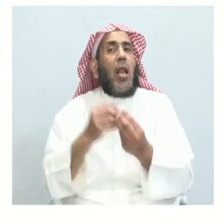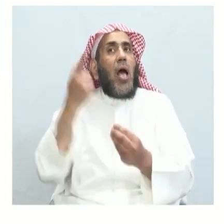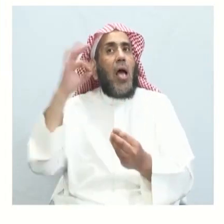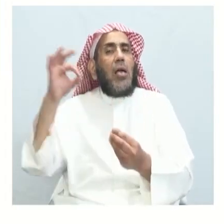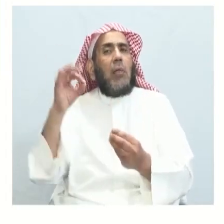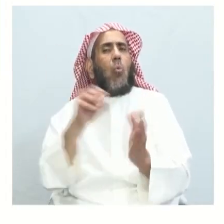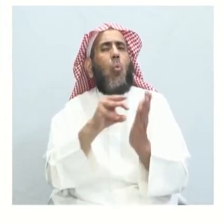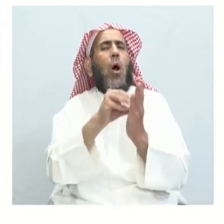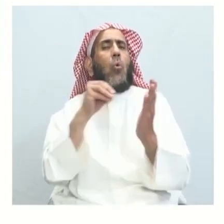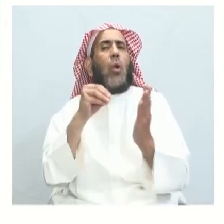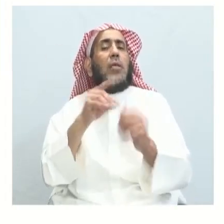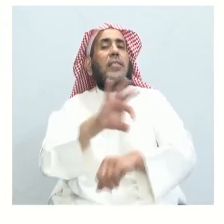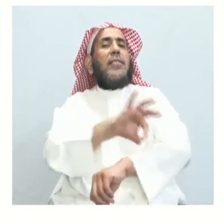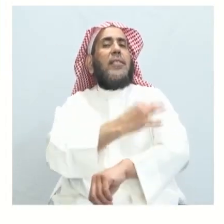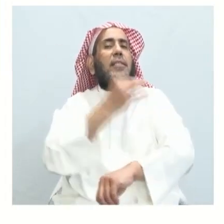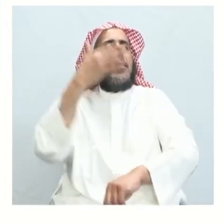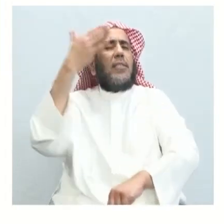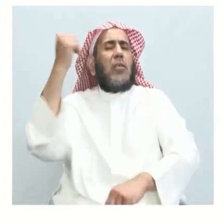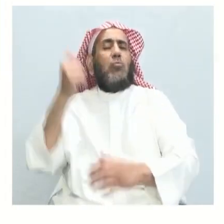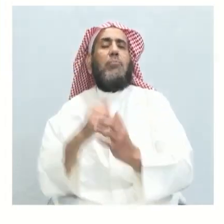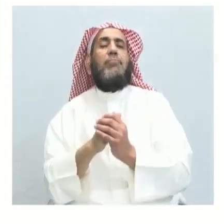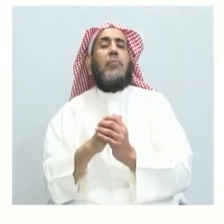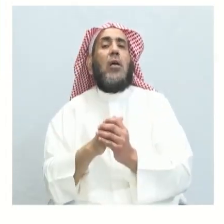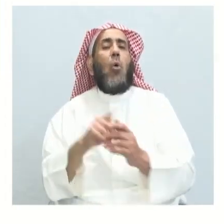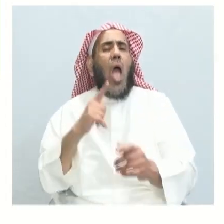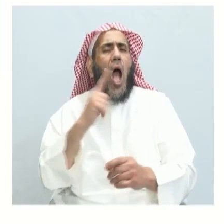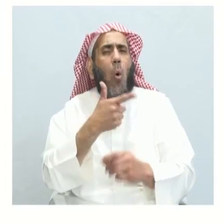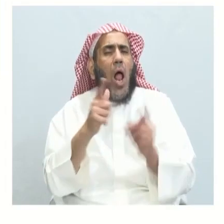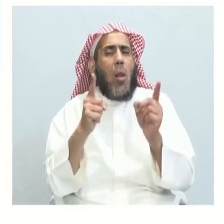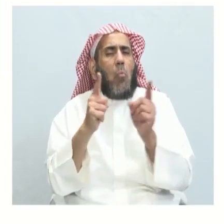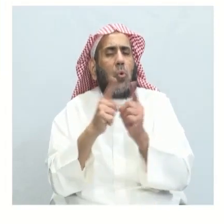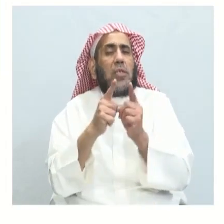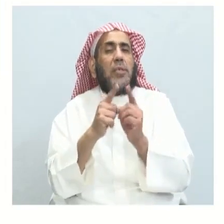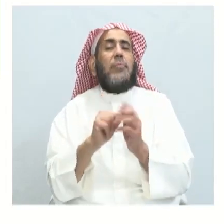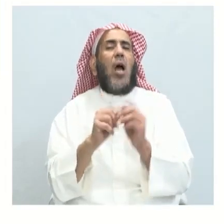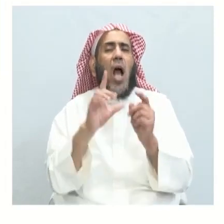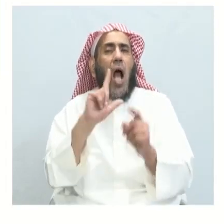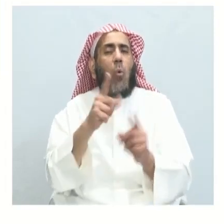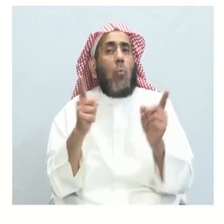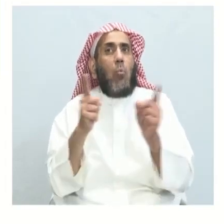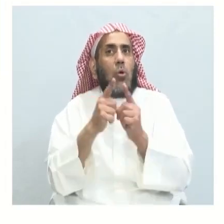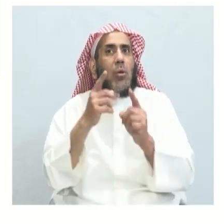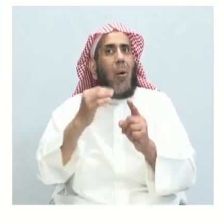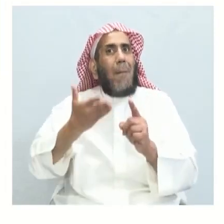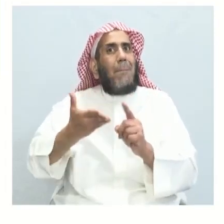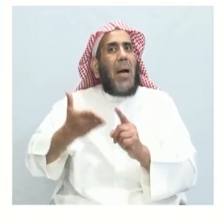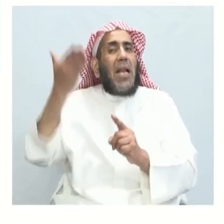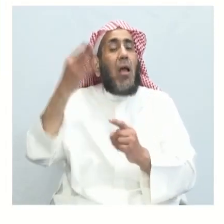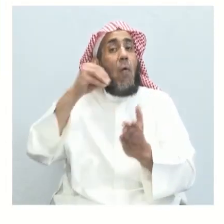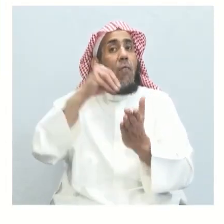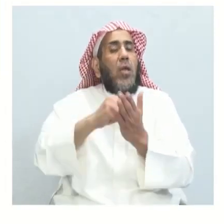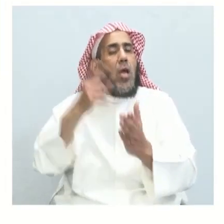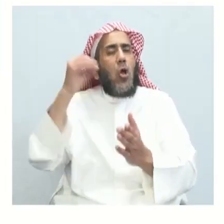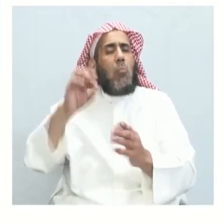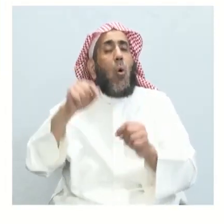وخلاصه تجربه تشتمل حكم وخلاصه تجربه وهي اقوال موجزه قول موجز بليغ يشتمل على حكمه